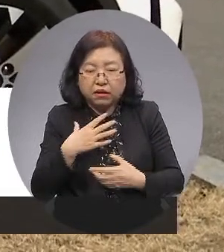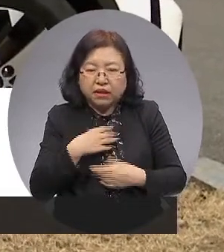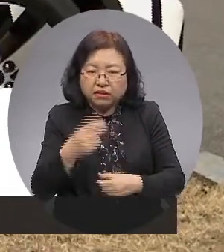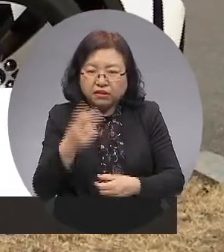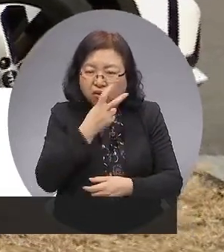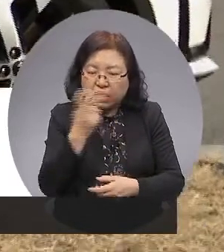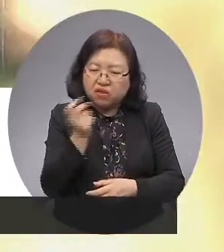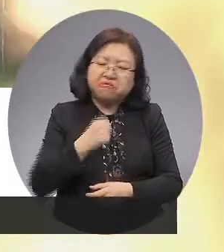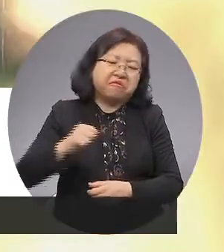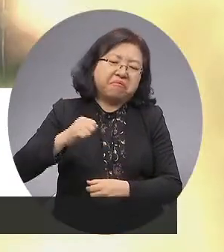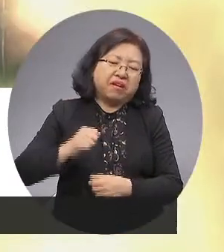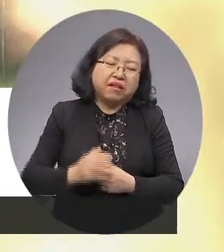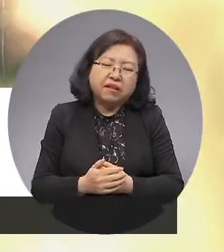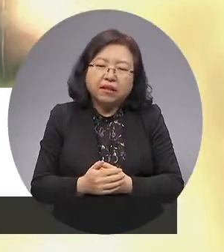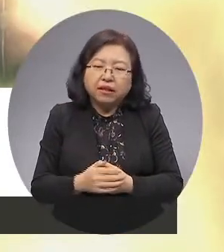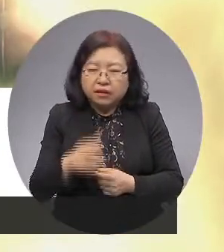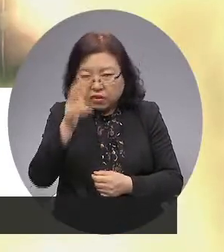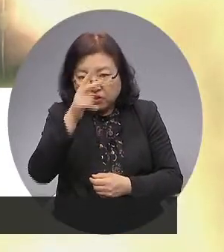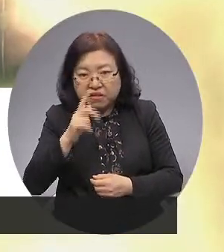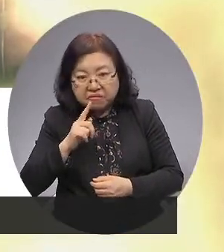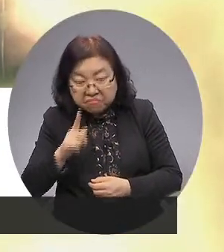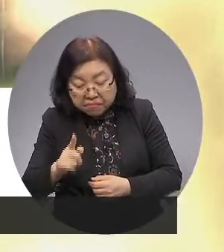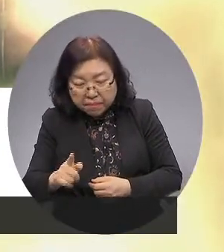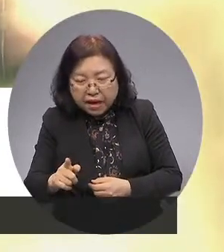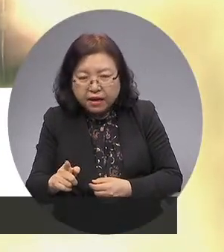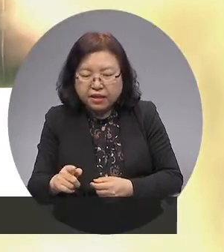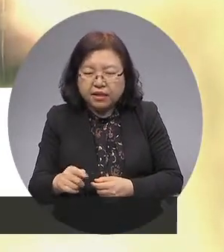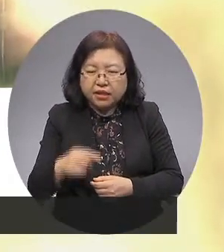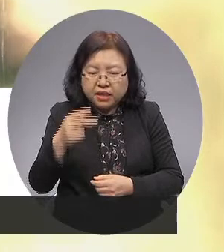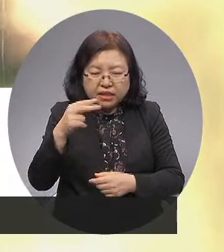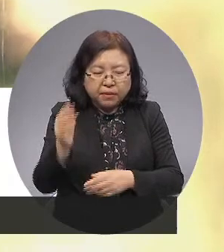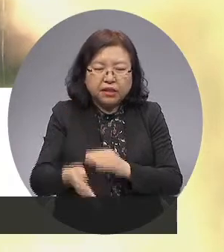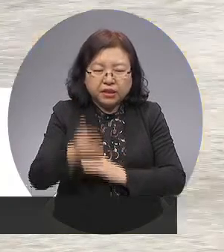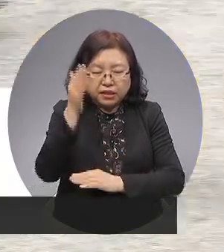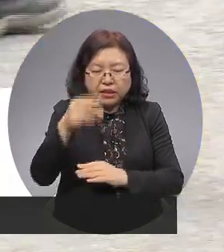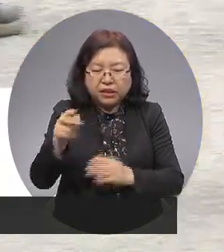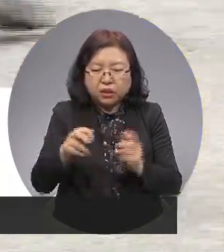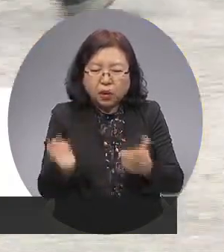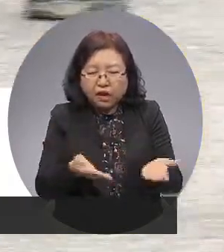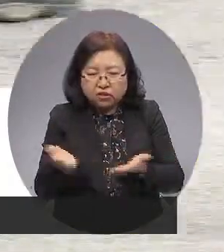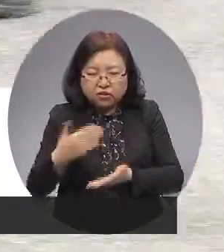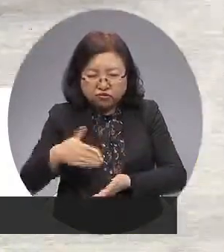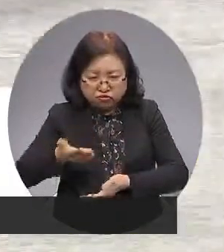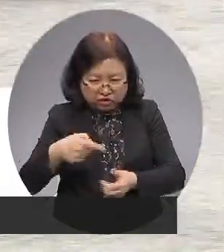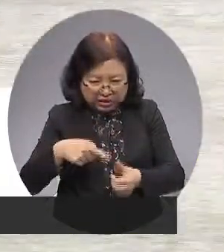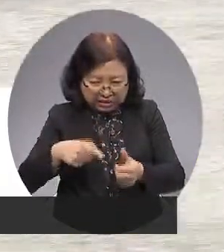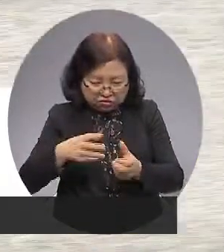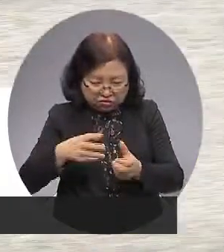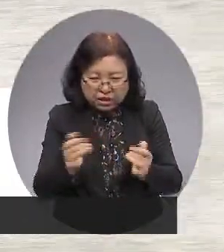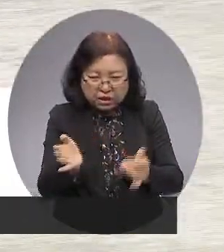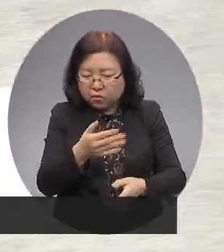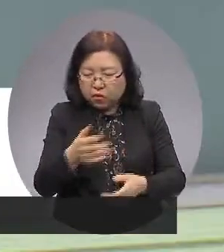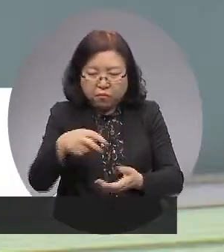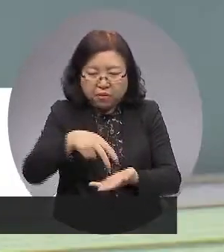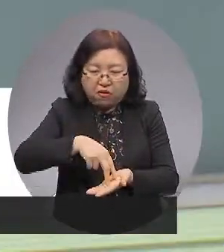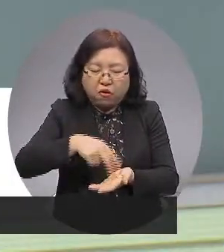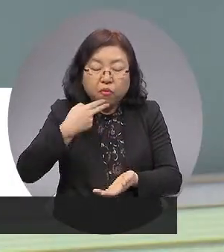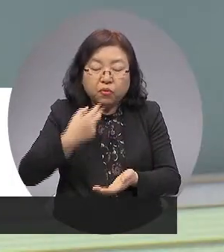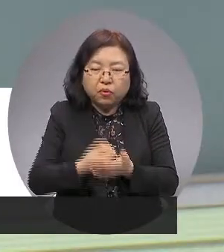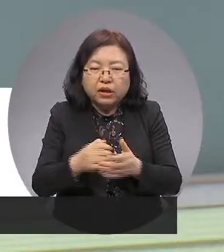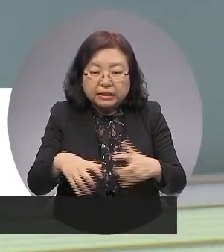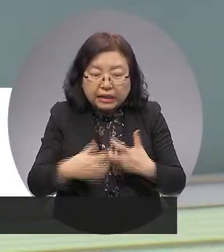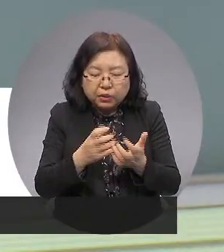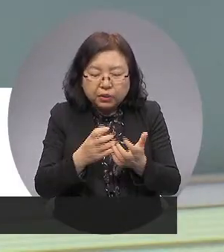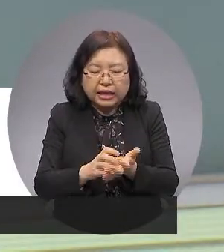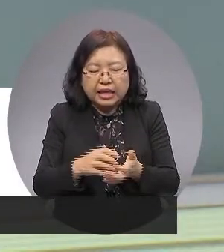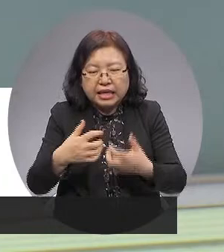보고 있습니다. 경찰도 신호수를 배치하지 않은 원청 안전관리팀 직원과 사고 당시 기계 조작